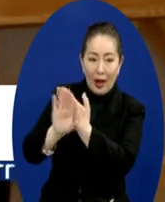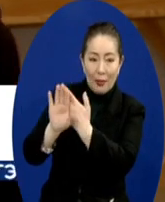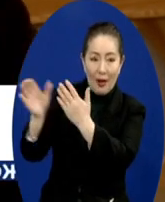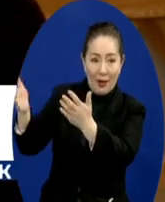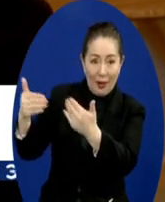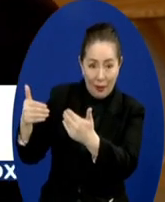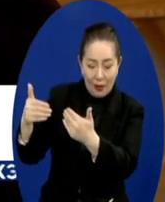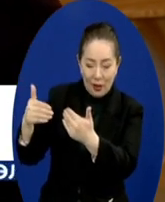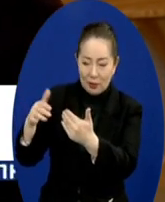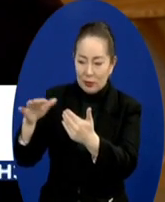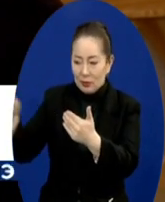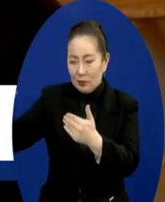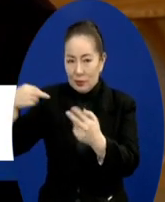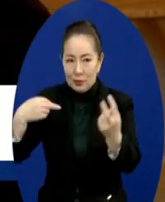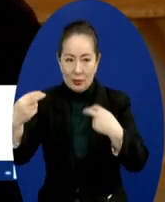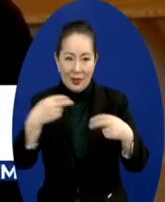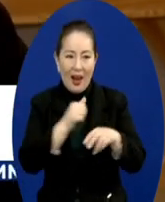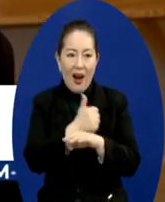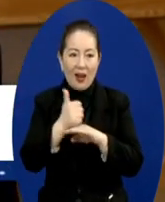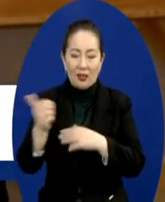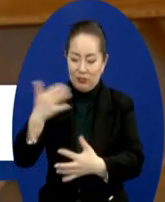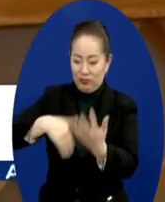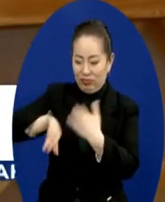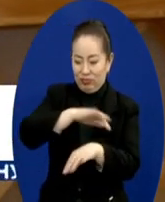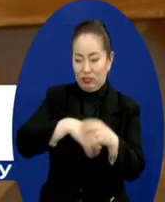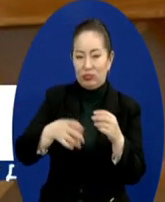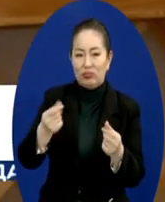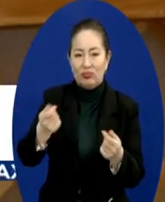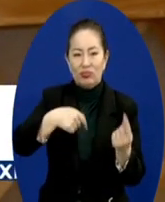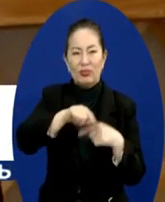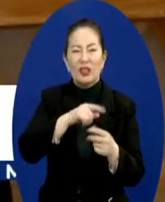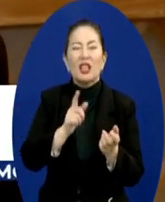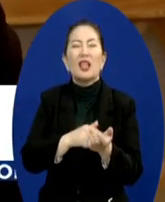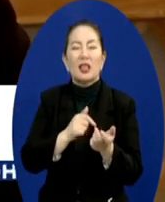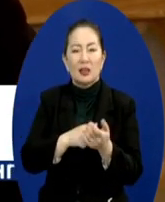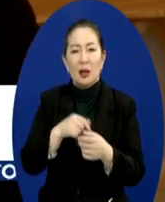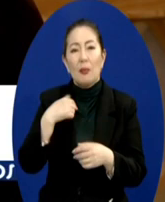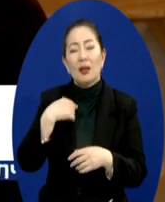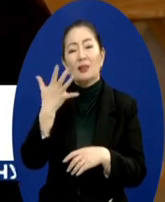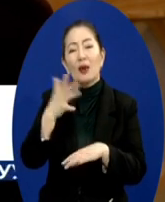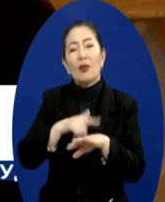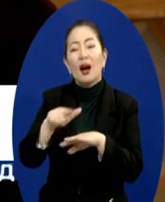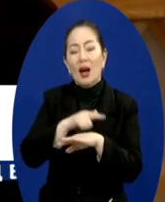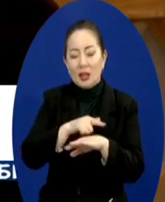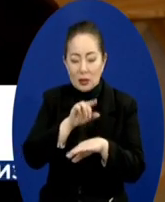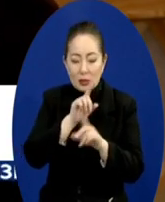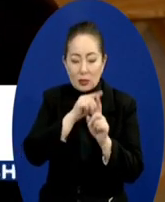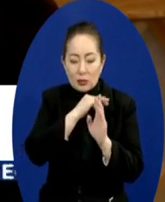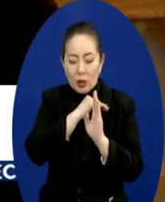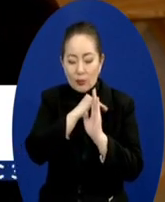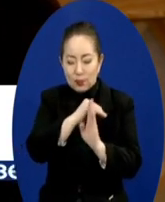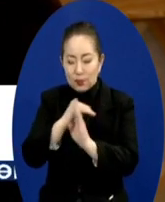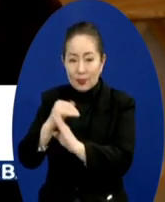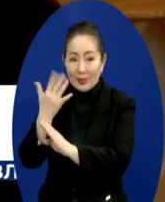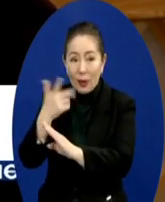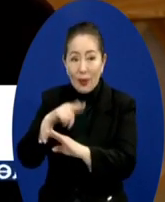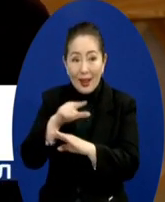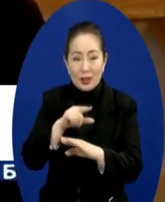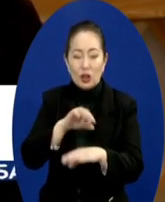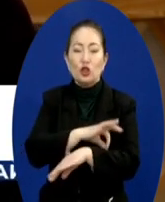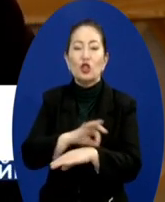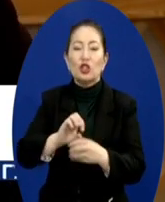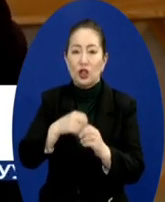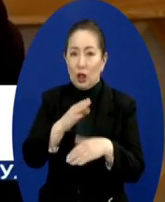жуулчлалын эргэлтэнд оруулах нэг шаардлагатай бүтээгдэхүүн бид манай газраас энэ жил 5 газар дээр төсөл хэрэгжүүлээ ажиллаж байгаа. За энэ маань